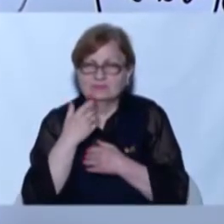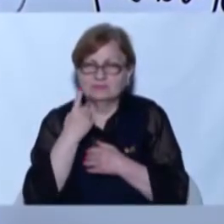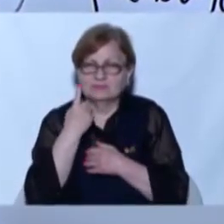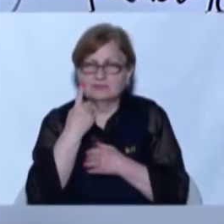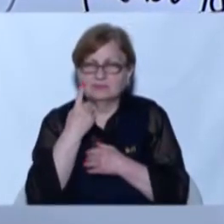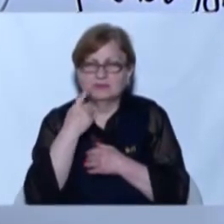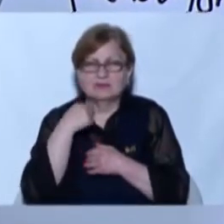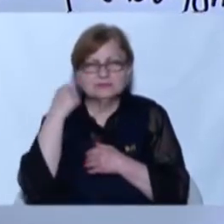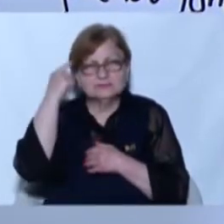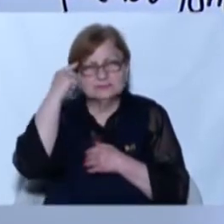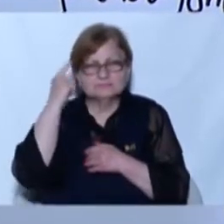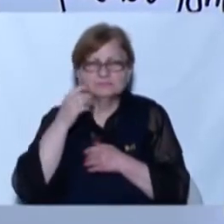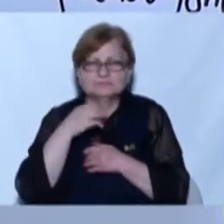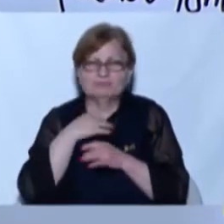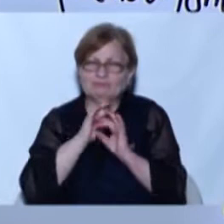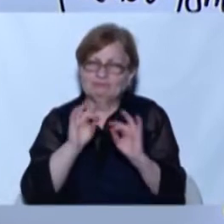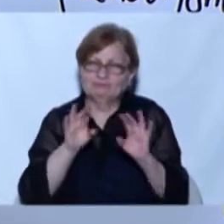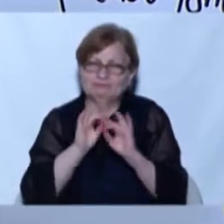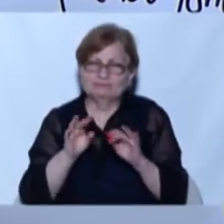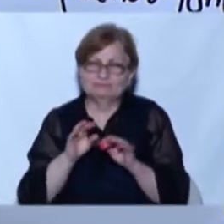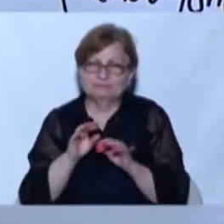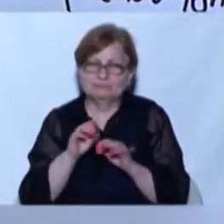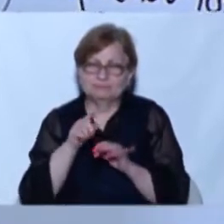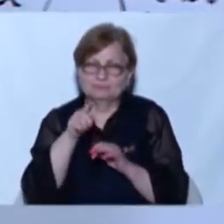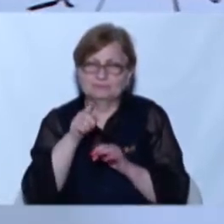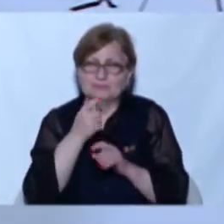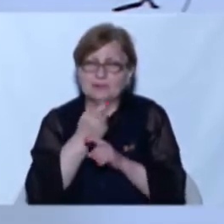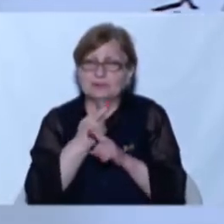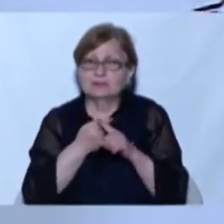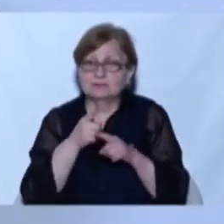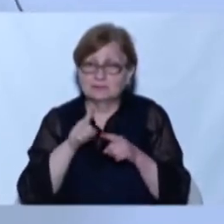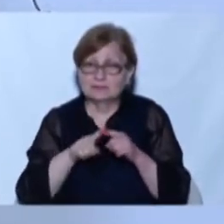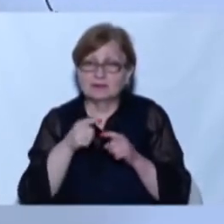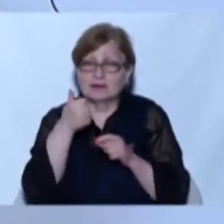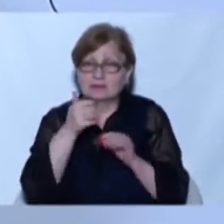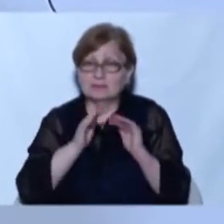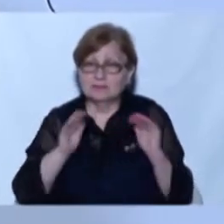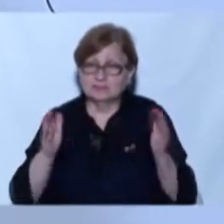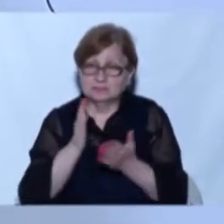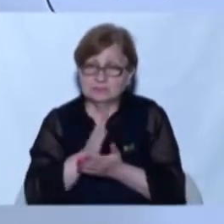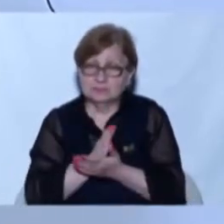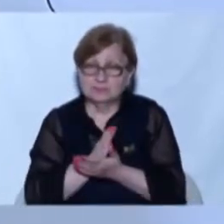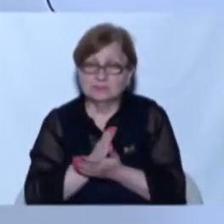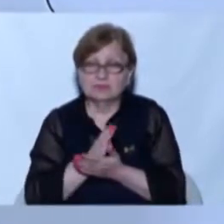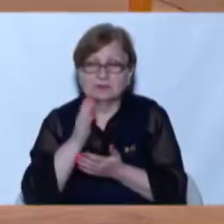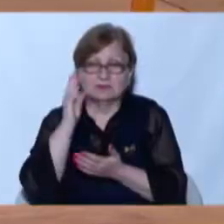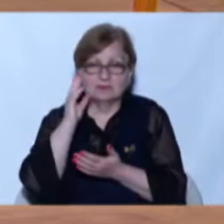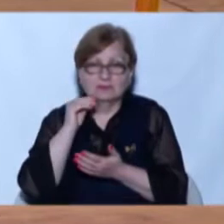erti çemi chanapikrit gagiziarot. Radgan tkuen aseti kargi bavşebi khart.